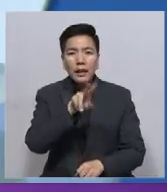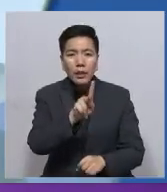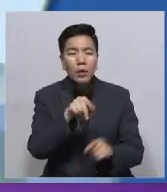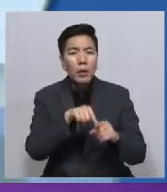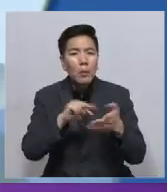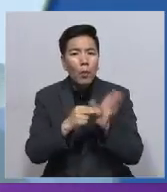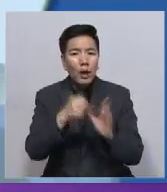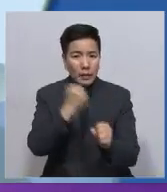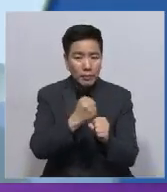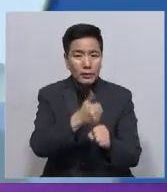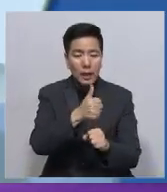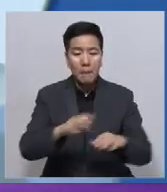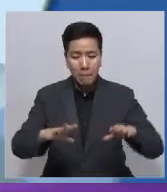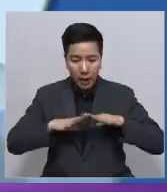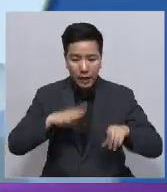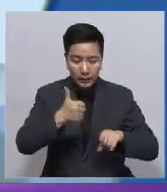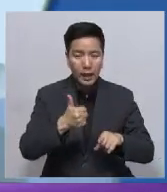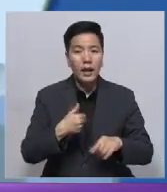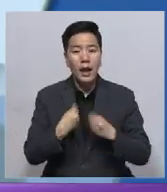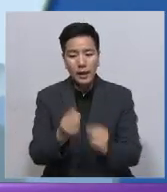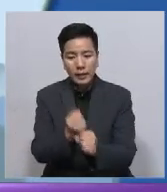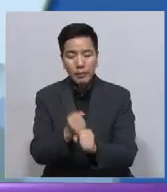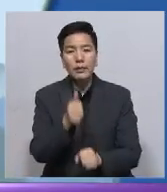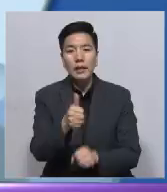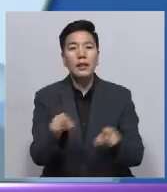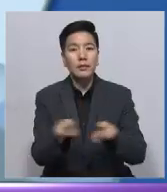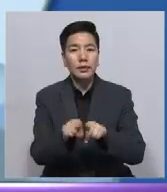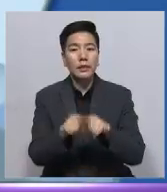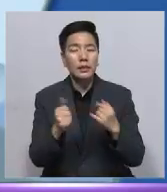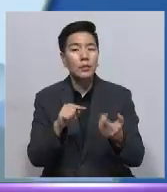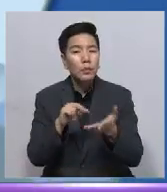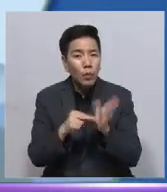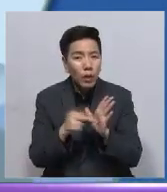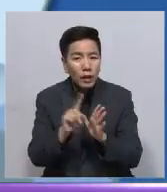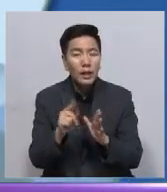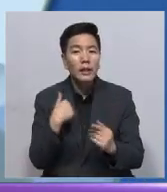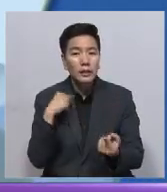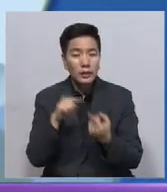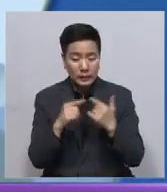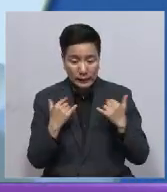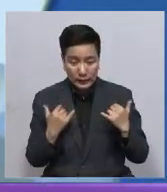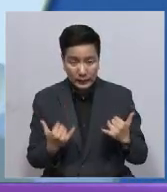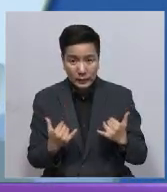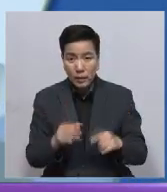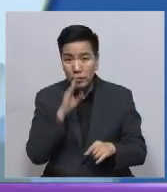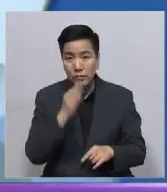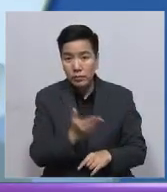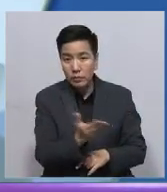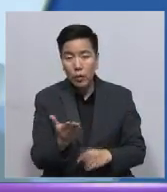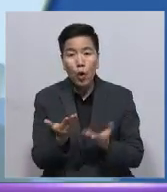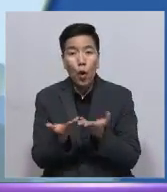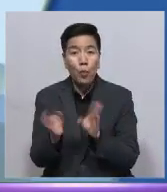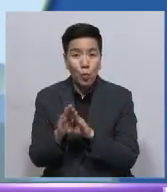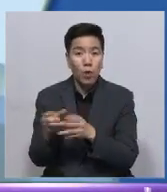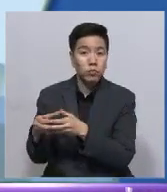ทั้งอนุญาตให้ท่านพำนักในประเทศไทยอนุญาตให้ท่านทำงานได้นะคะแล้วก็ในเรื่องของถ้าหากท่านจะต้องพาครอบ